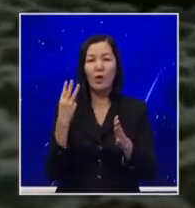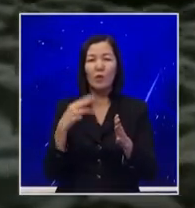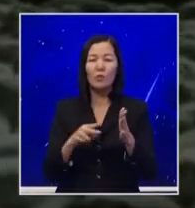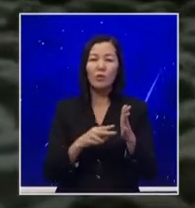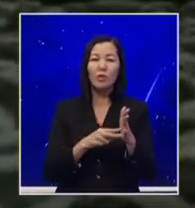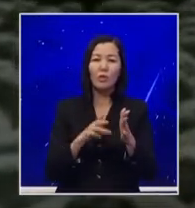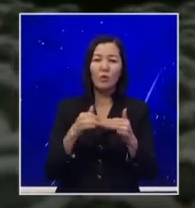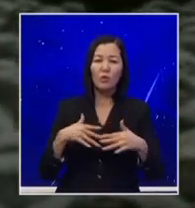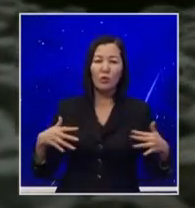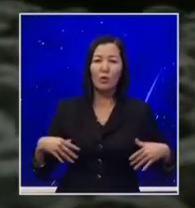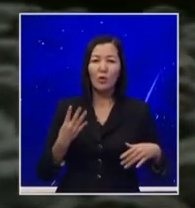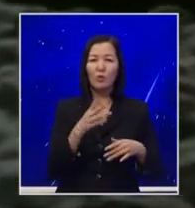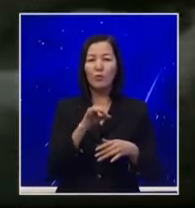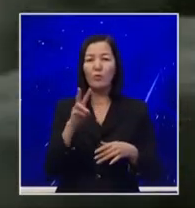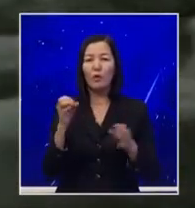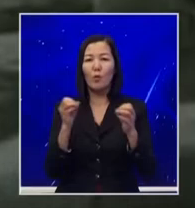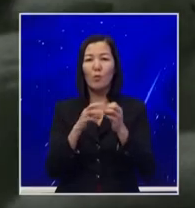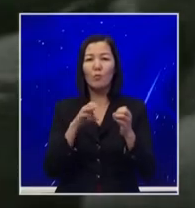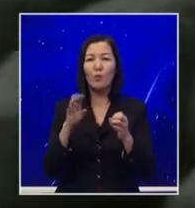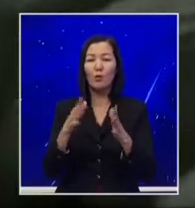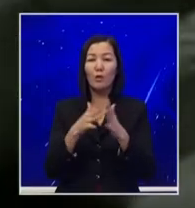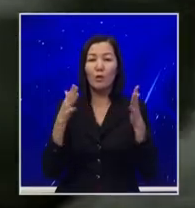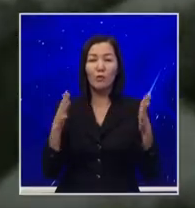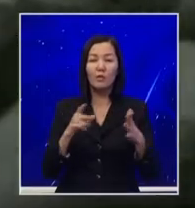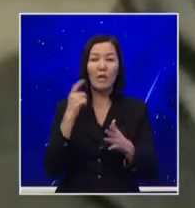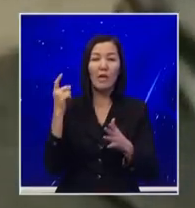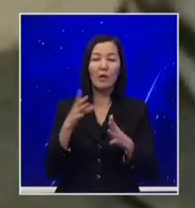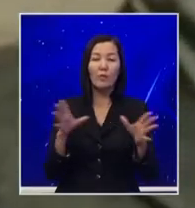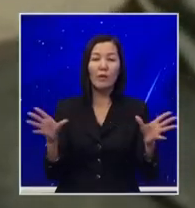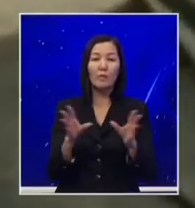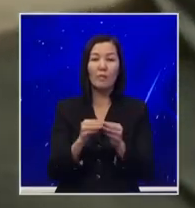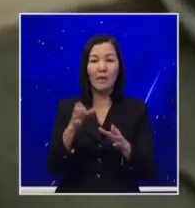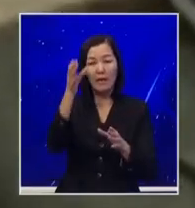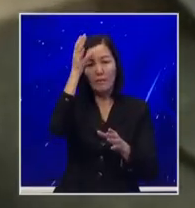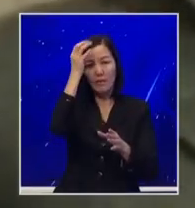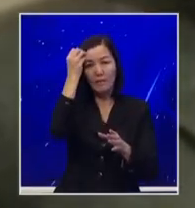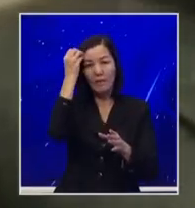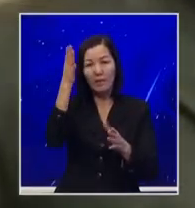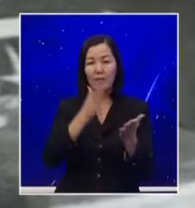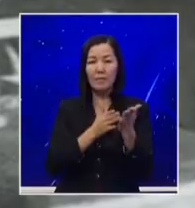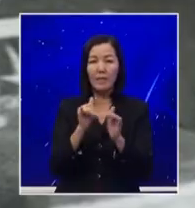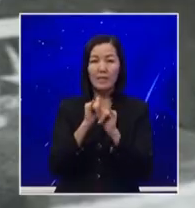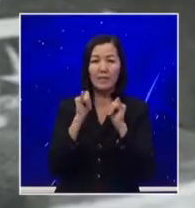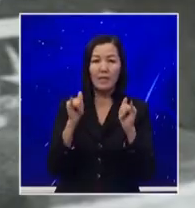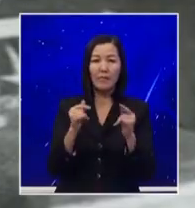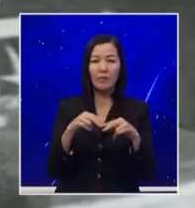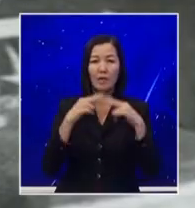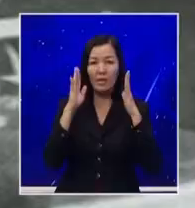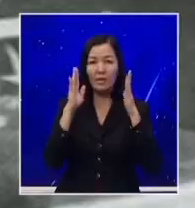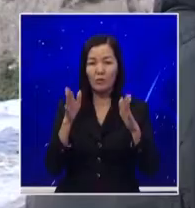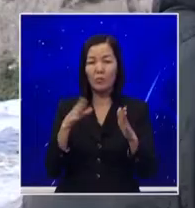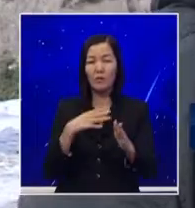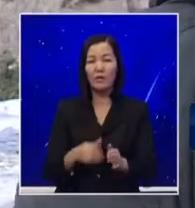миллионға, ірі қара 4 миллионнан 10 миллионға өсті. Экономикамен қатар білім мен ғылым саласын дамытуға айрықша көңіл